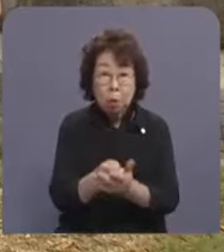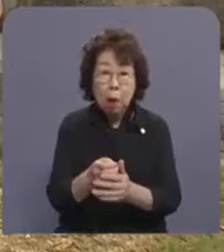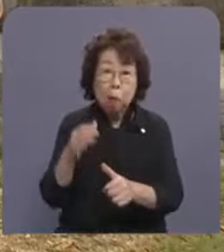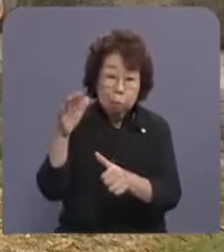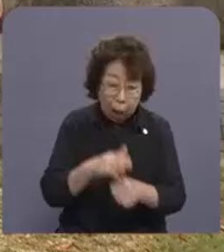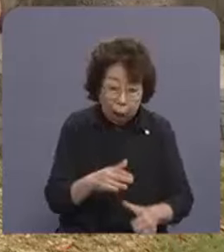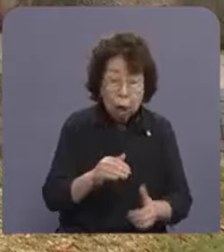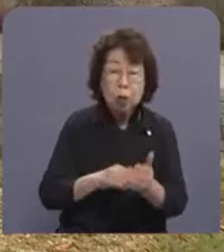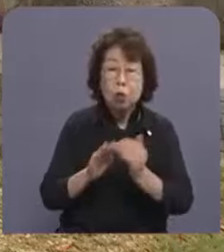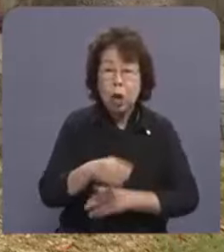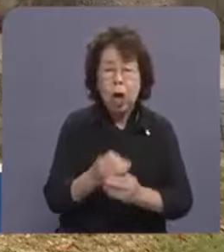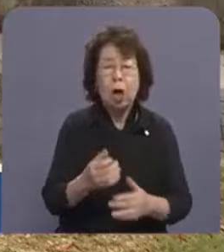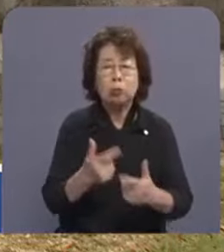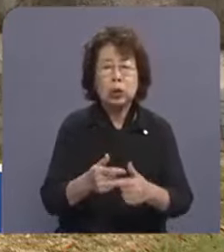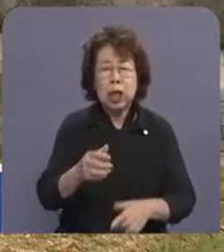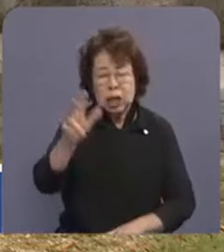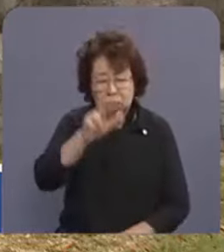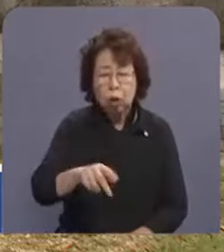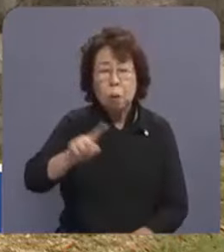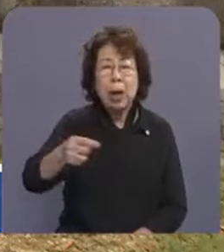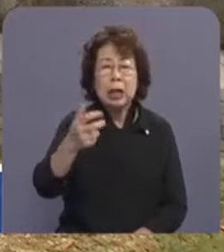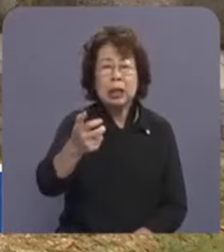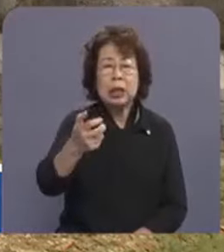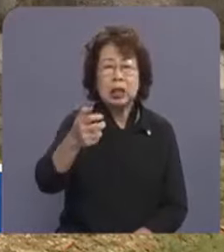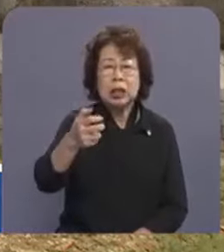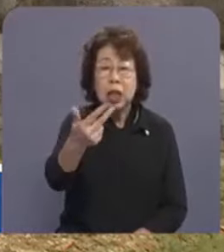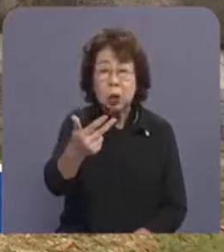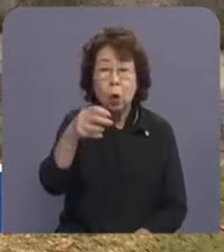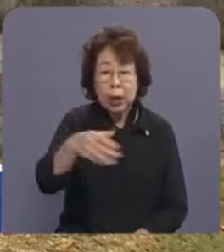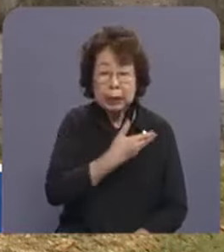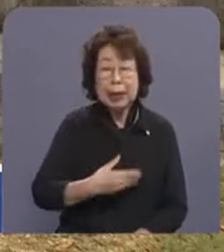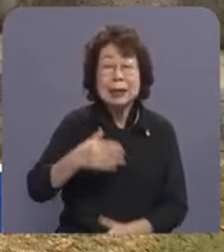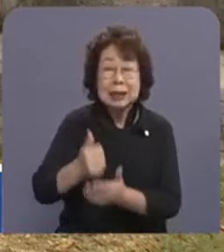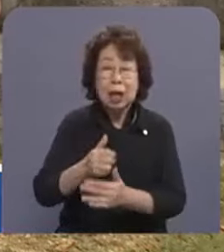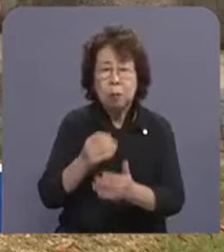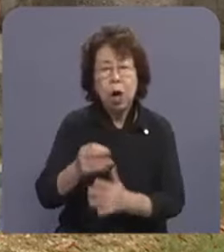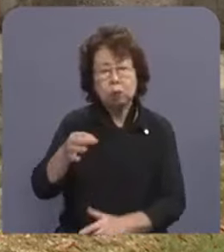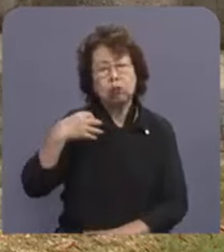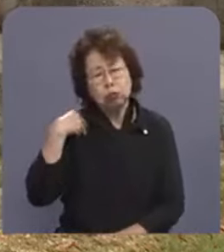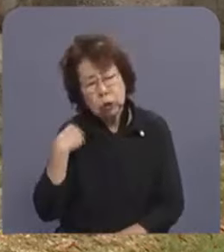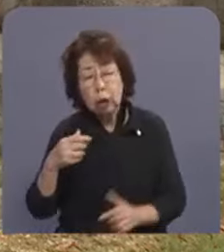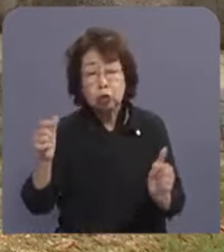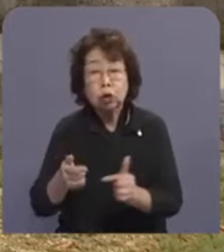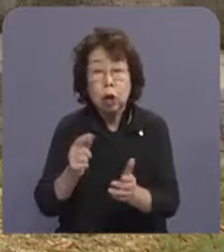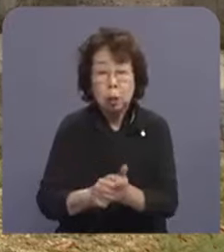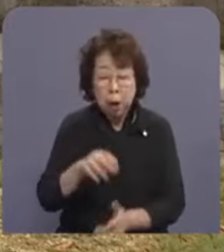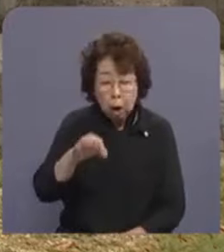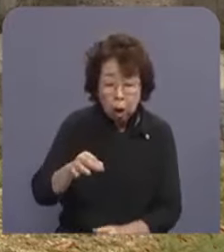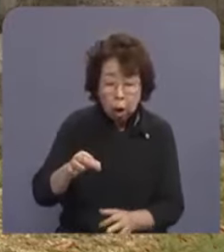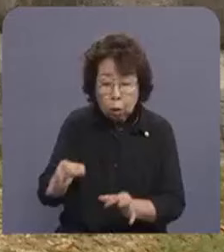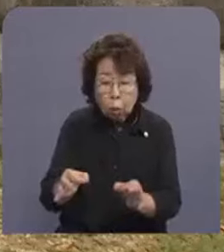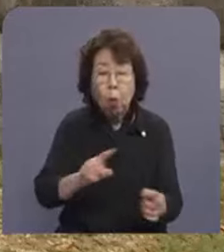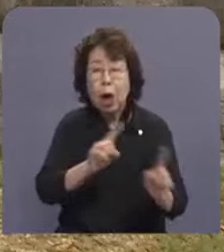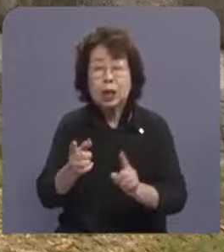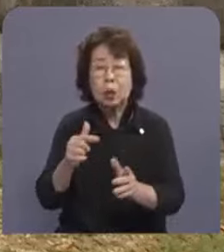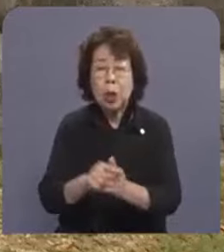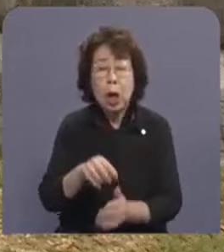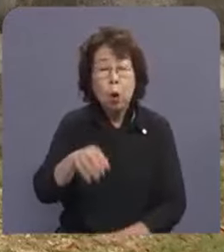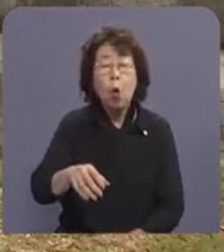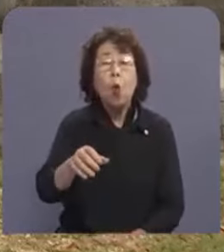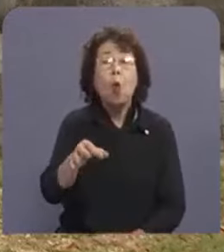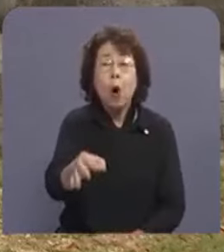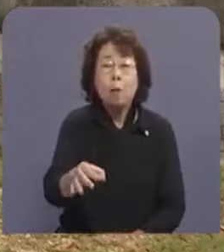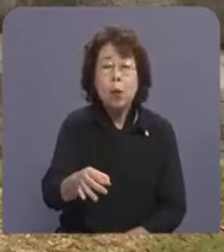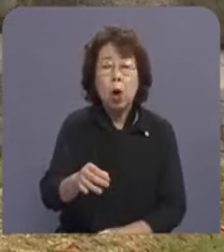수지화 한 전국 백개 자치단체장들은 가계부담 경감과 지역 상 활성화를 위해 지역 화폐의